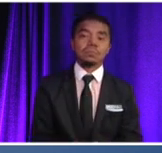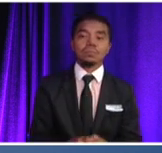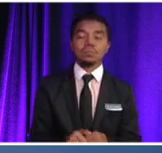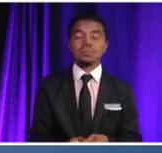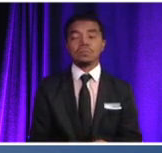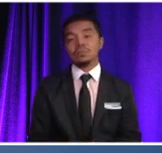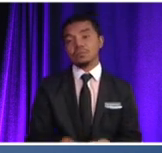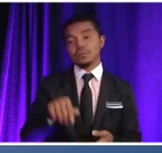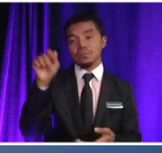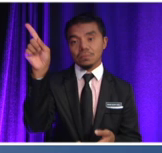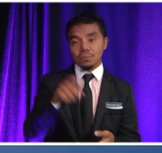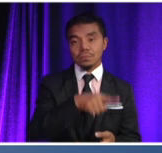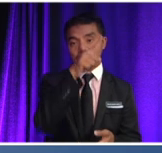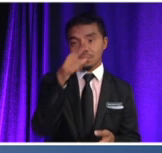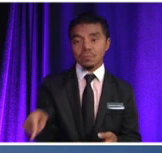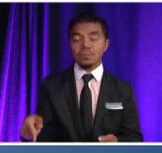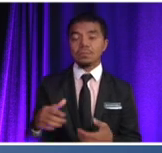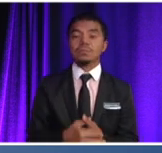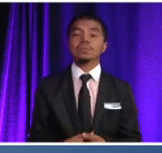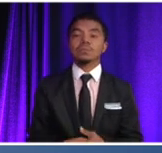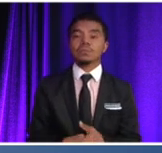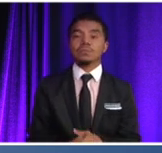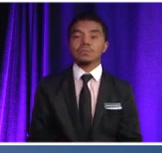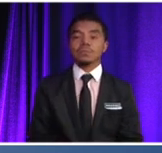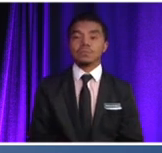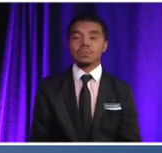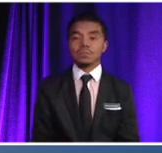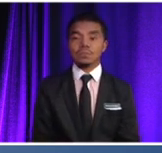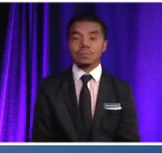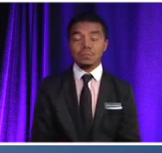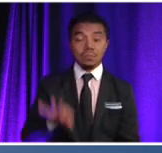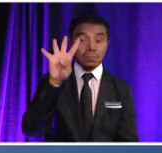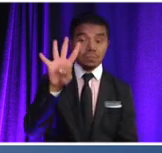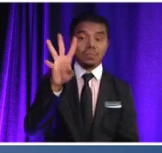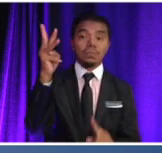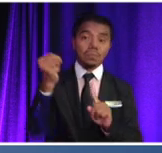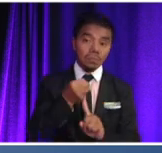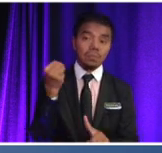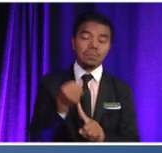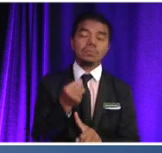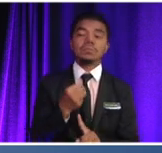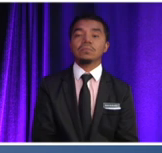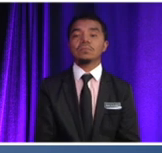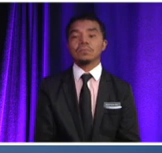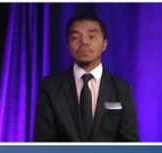adalah salah Oke jadi di sini 4 markah bagi Ainun